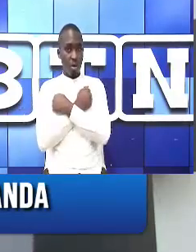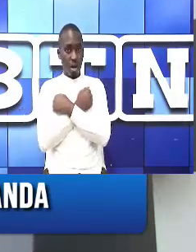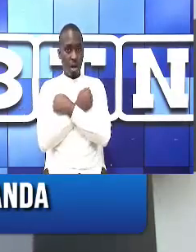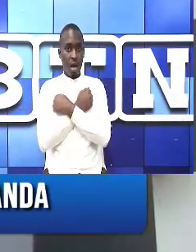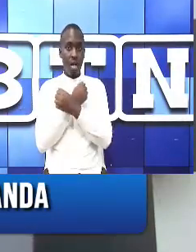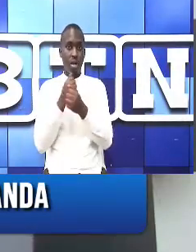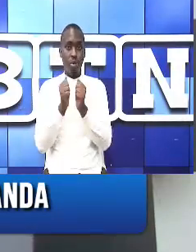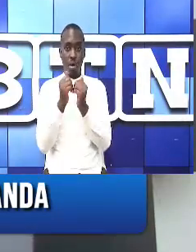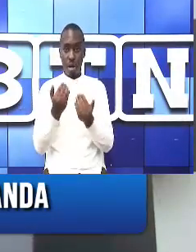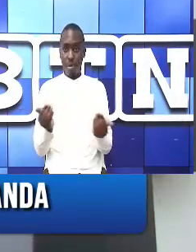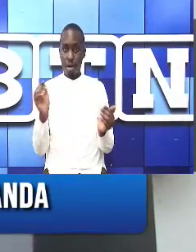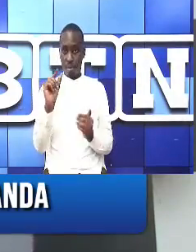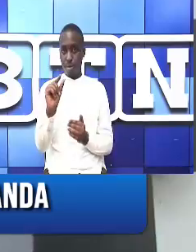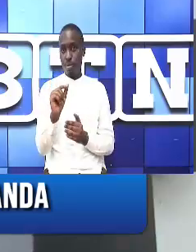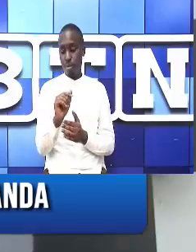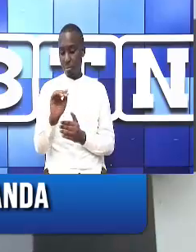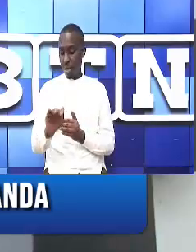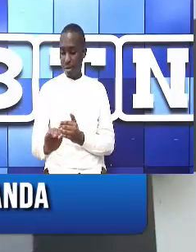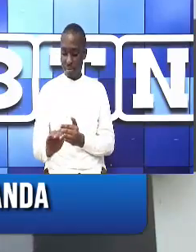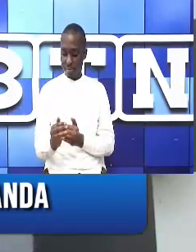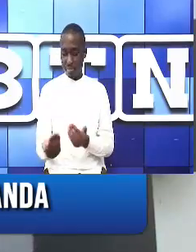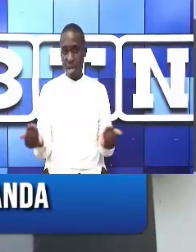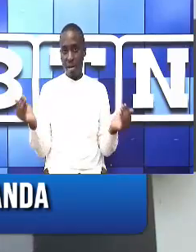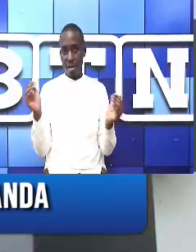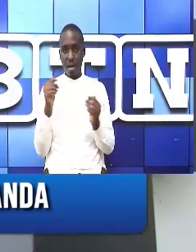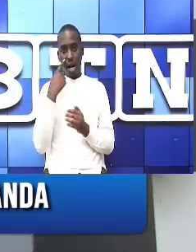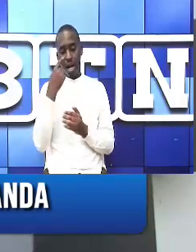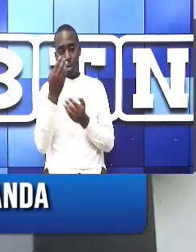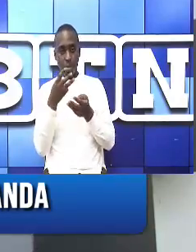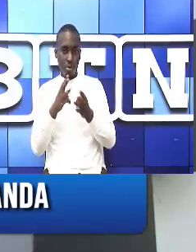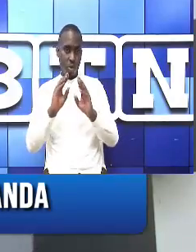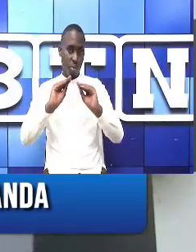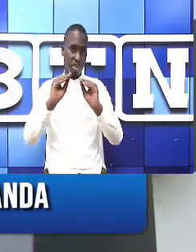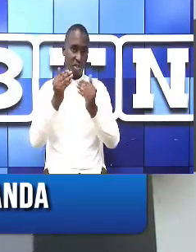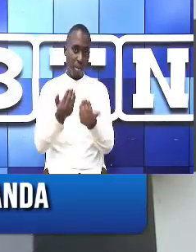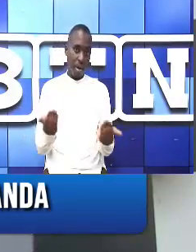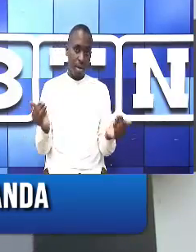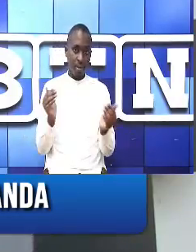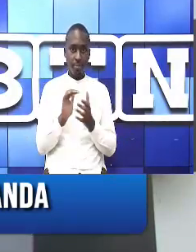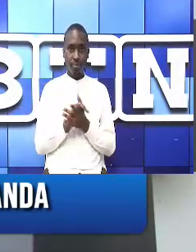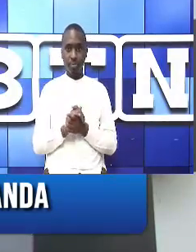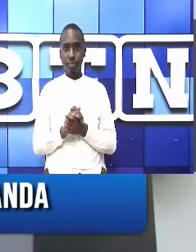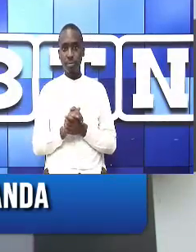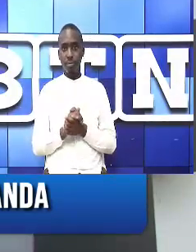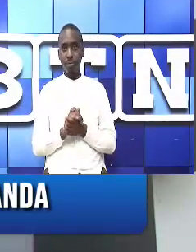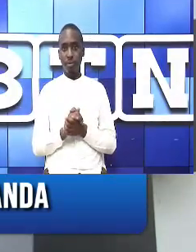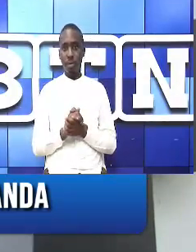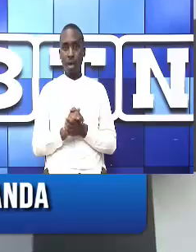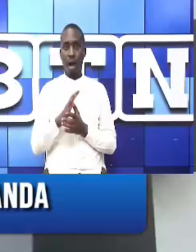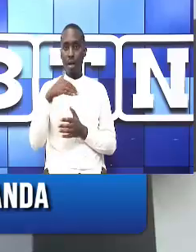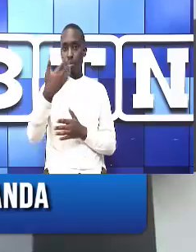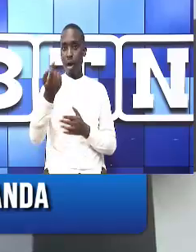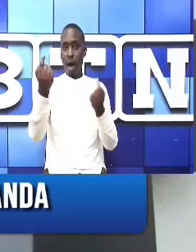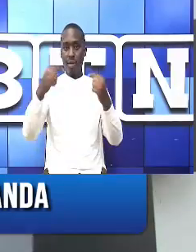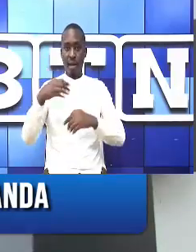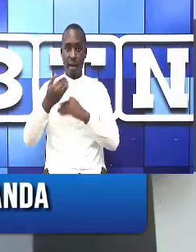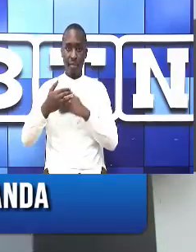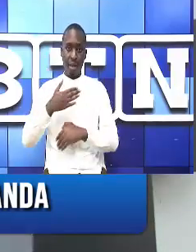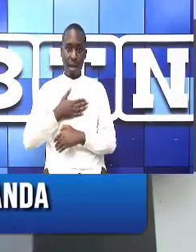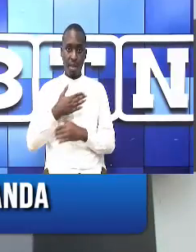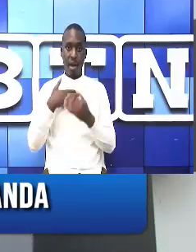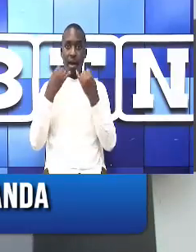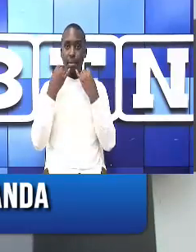ndi kumwe n'abana batoya agenda nkareba ukuntu bwigisha abo bana noneho aza kunyegera